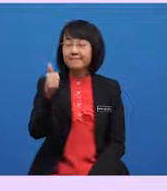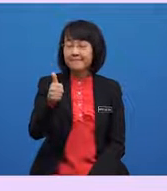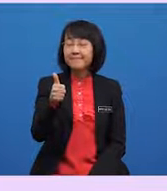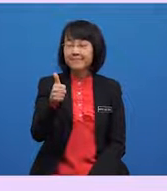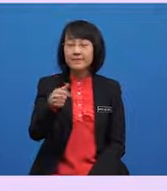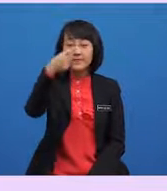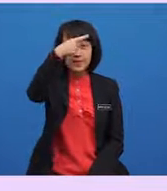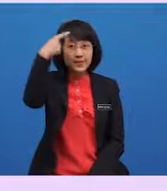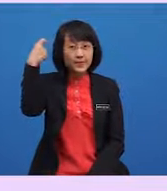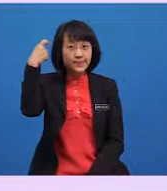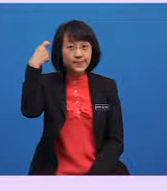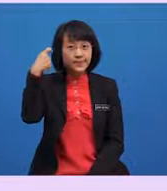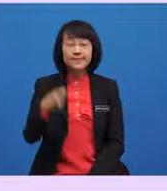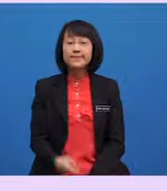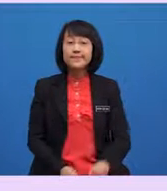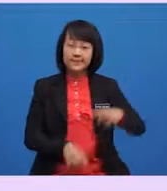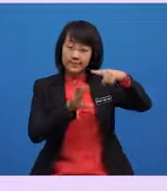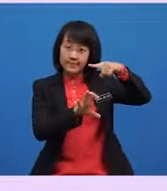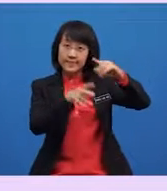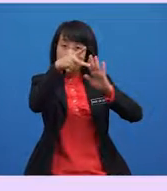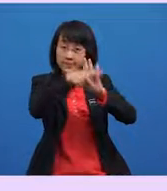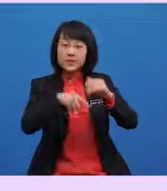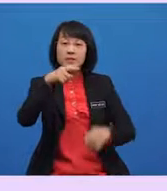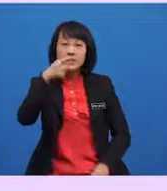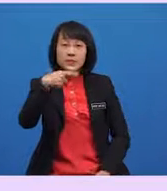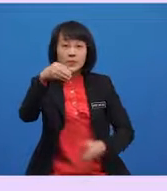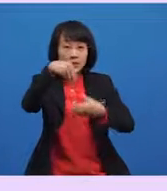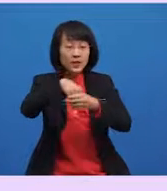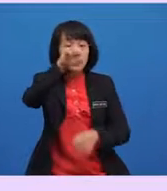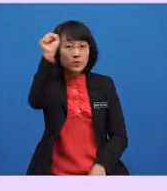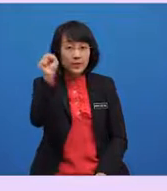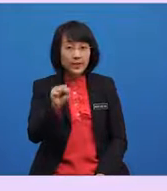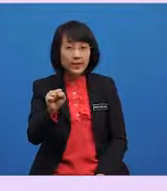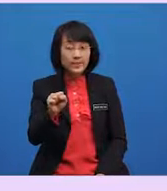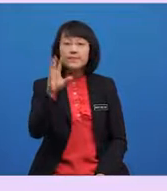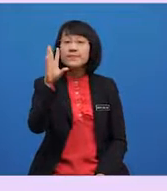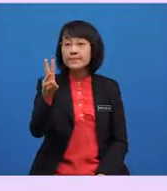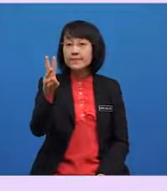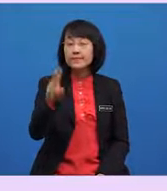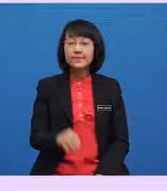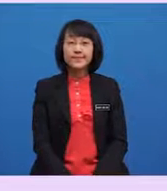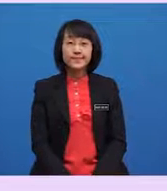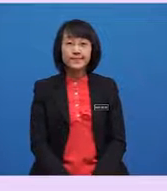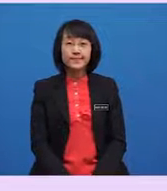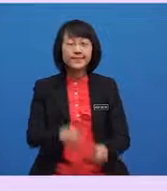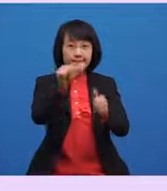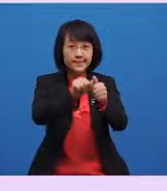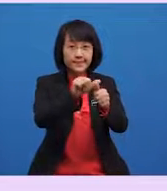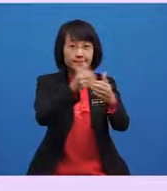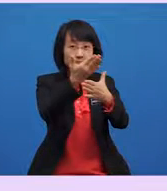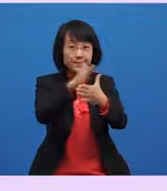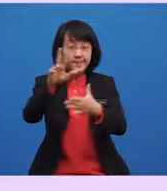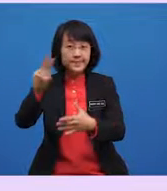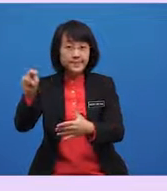Bagus! Kerana penyebut di dalam soalan kita ialah 6. Setiap